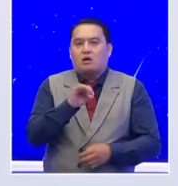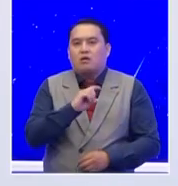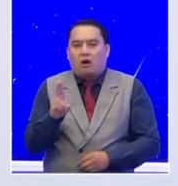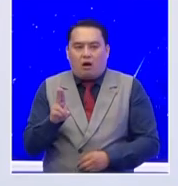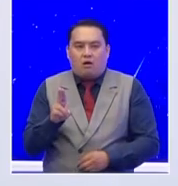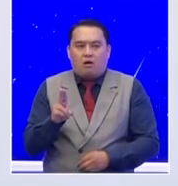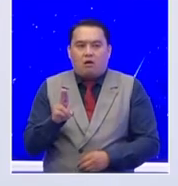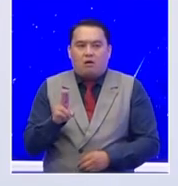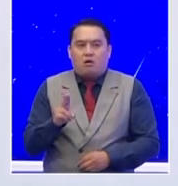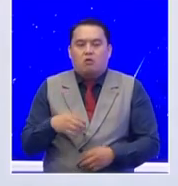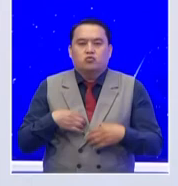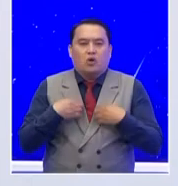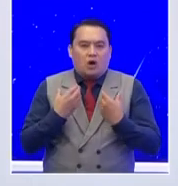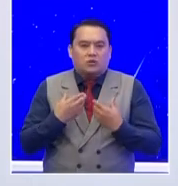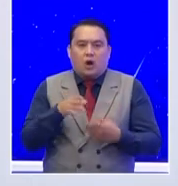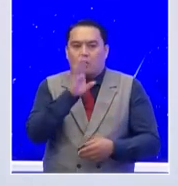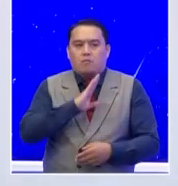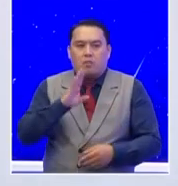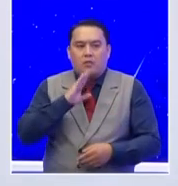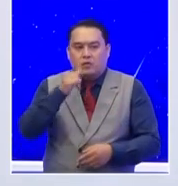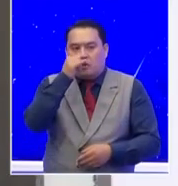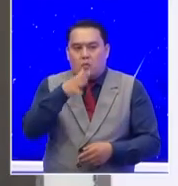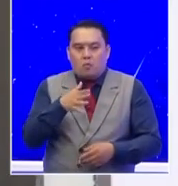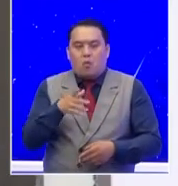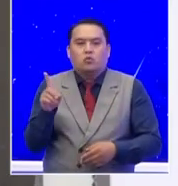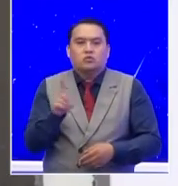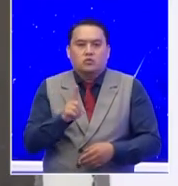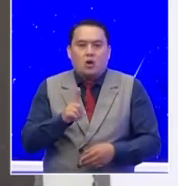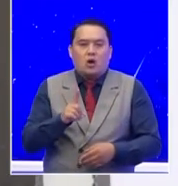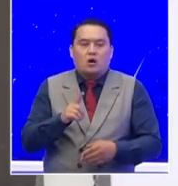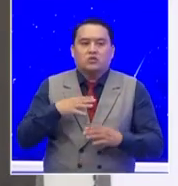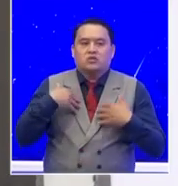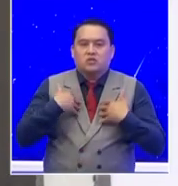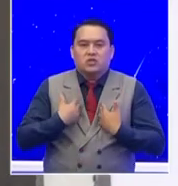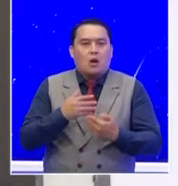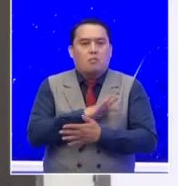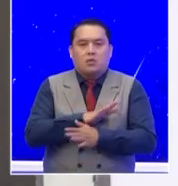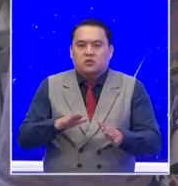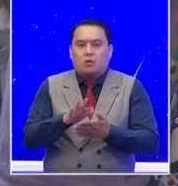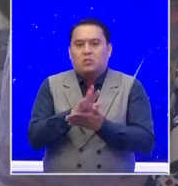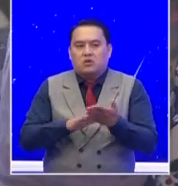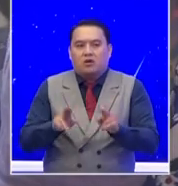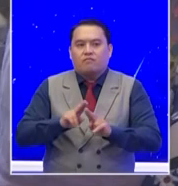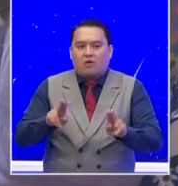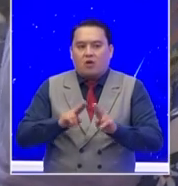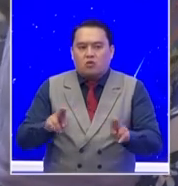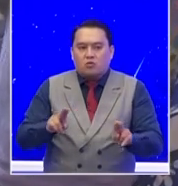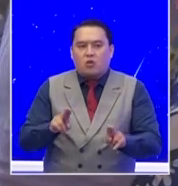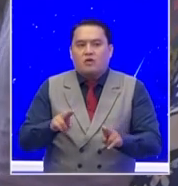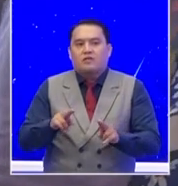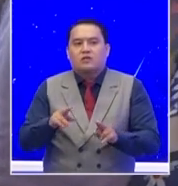было громом среди ясного неба но матери непозволительно опускать руки она не отчаивалась продолжала работать воспитывать двух несовершеннолетних